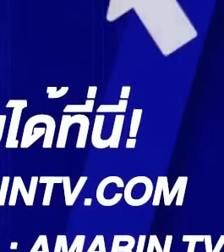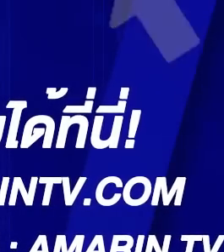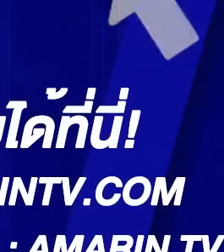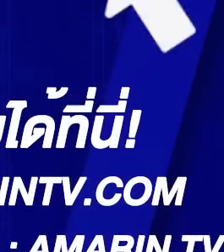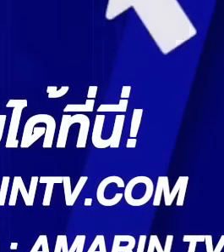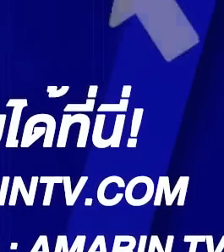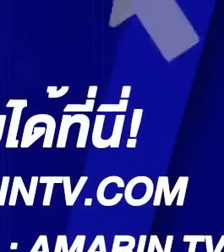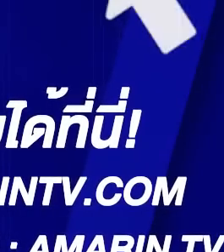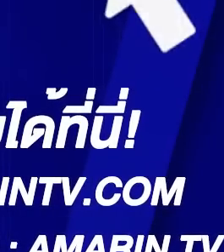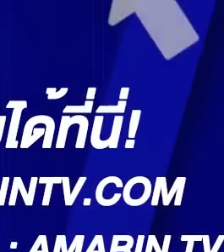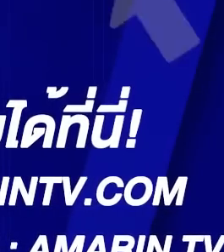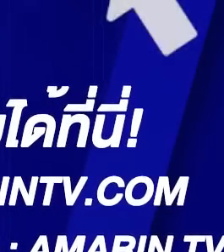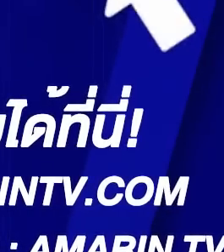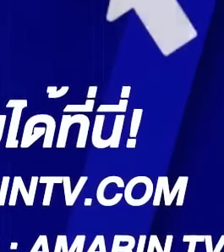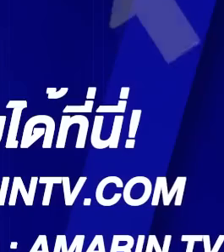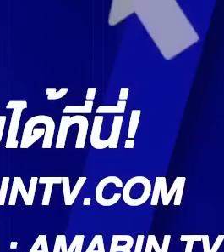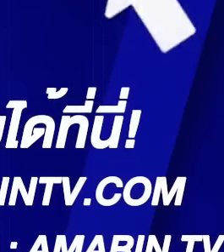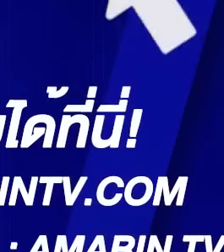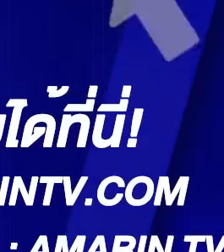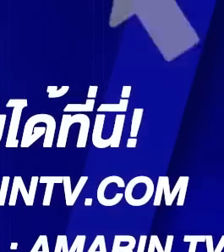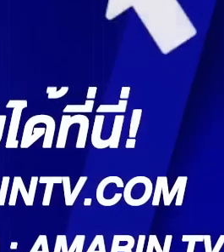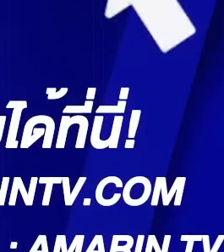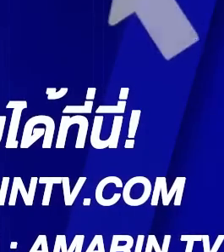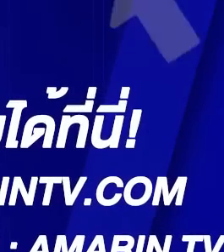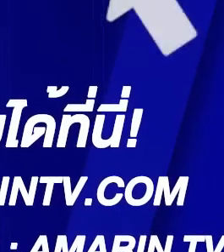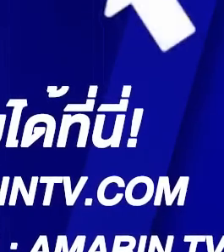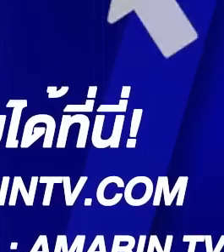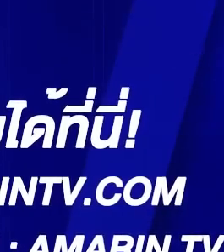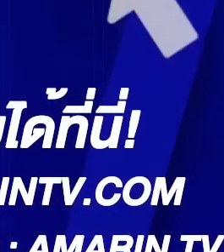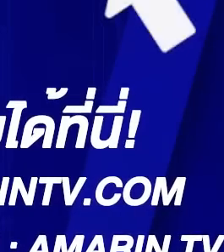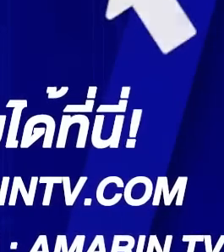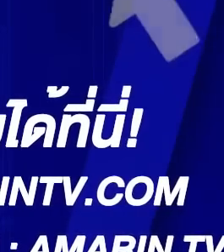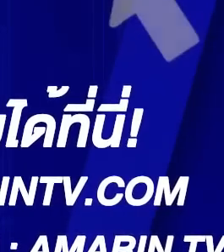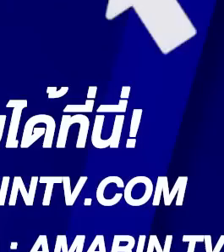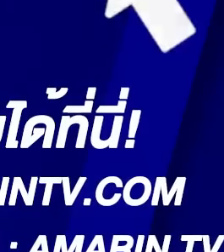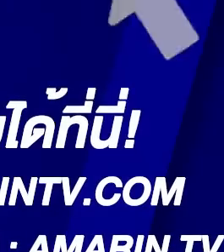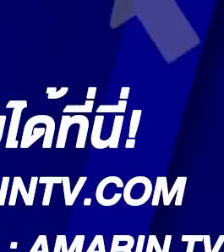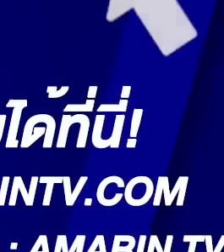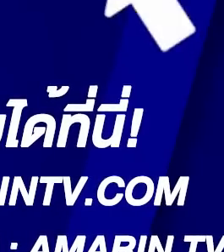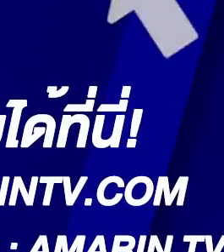วลา 11:00 น.เป็นต้นไปทางอมรินทร์ทีวี HD ช่อง 34ที่นี่ที่เดียวครับ